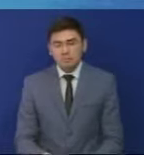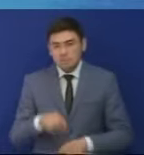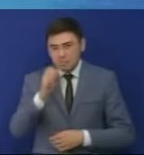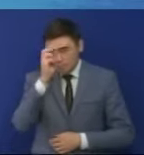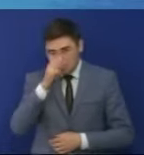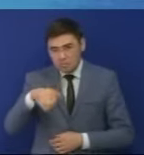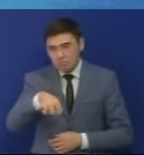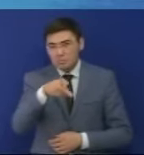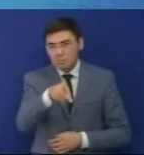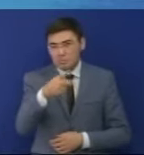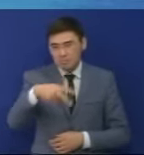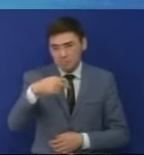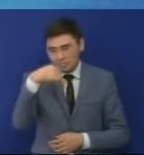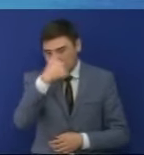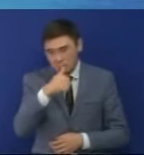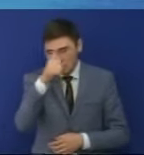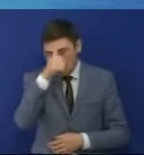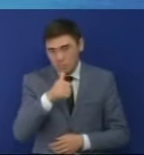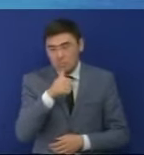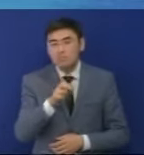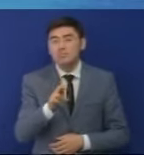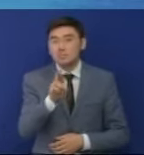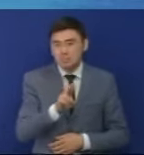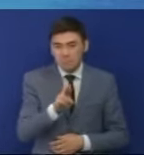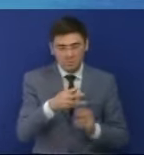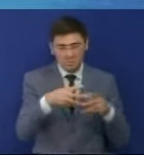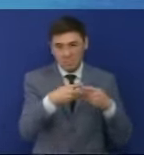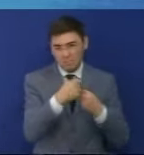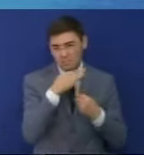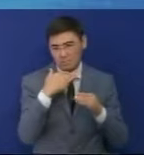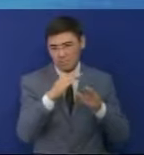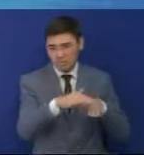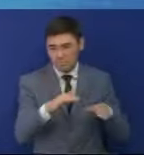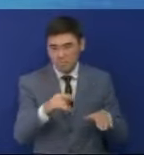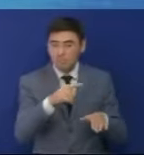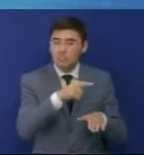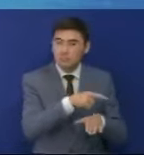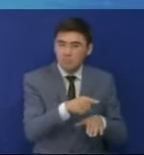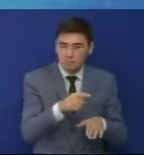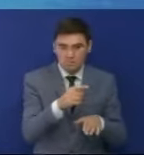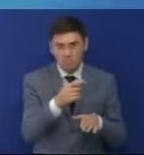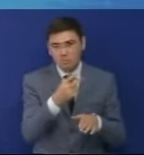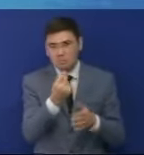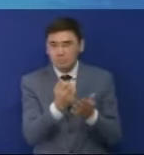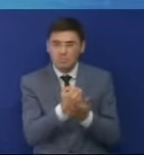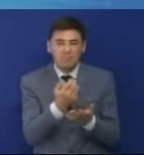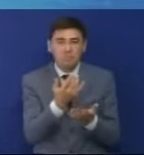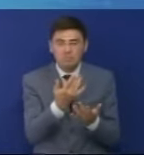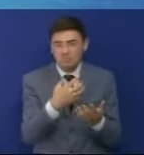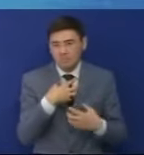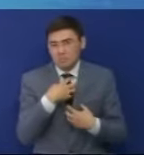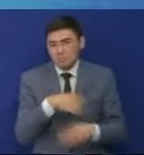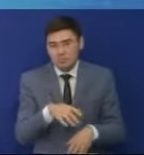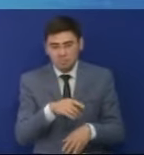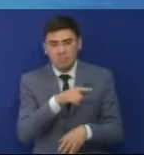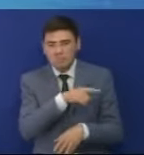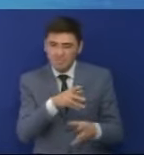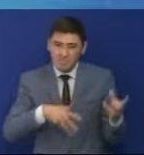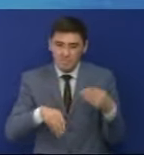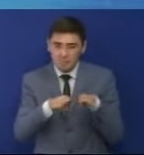Елімізде 2020 жылдың қаңтарынан бастап барлық көпбалалы отбасылар үшін табыс деңгейіне қарамастан бірыңғай жәрдемақы